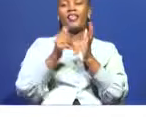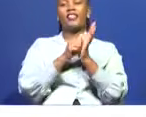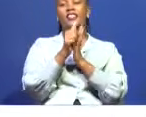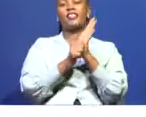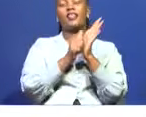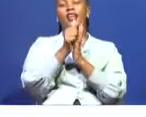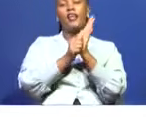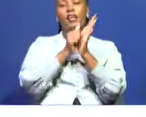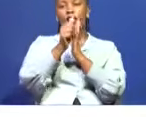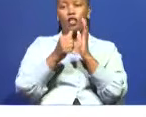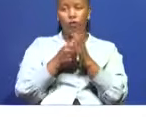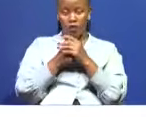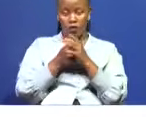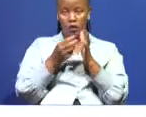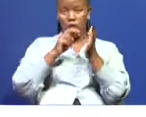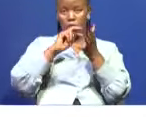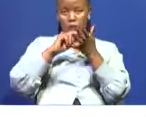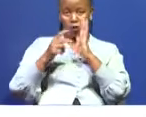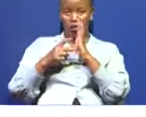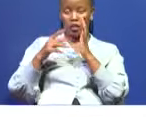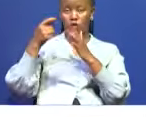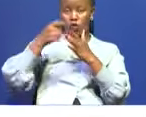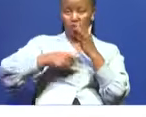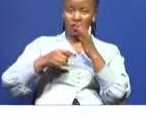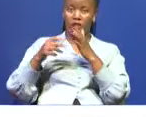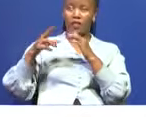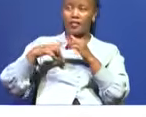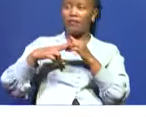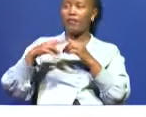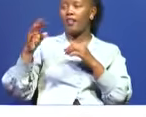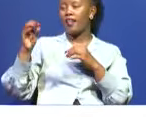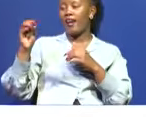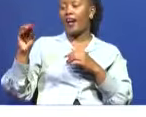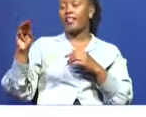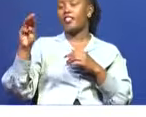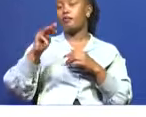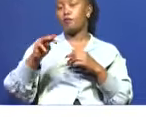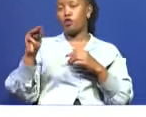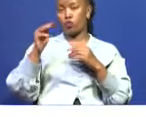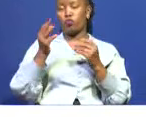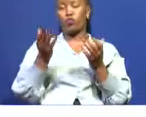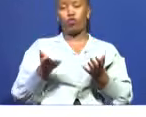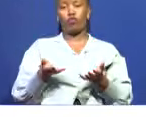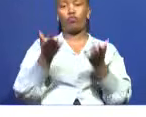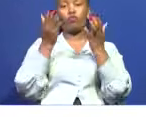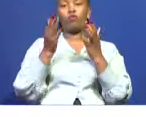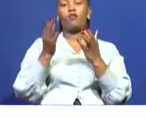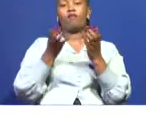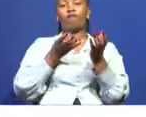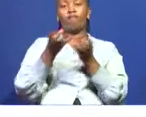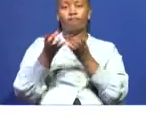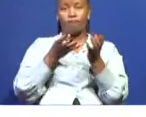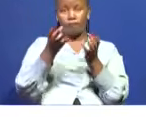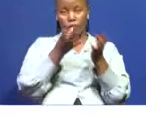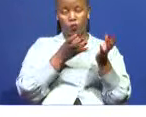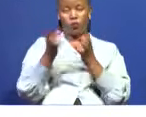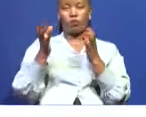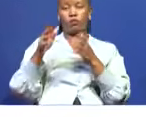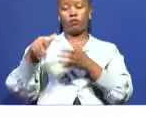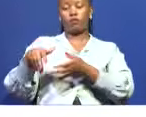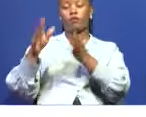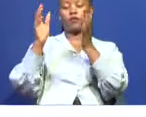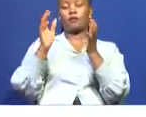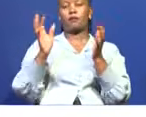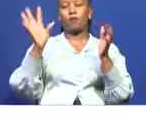muundombinu utakaogharimu shilingi bilioni 700 unanuiwa kuimarisha biashara katika kanda hii kwenye barabara ya kaskazini inayounganisha Kenya,